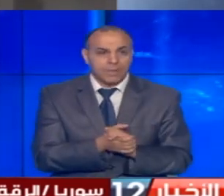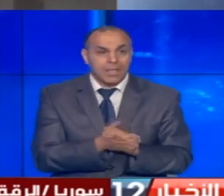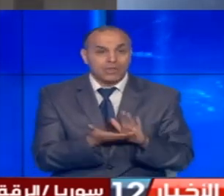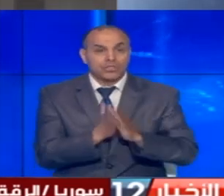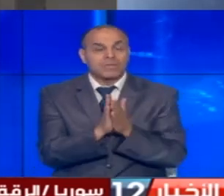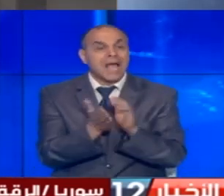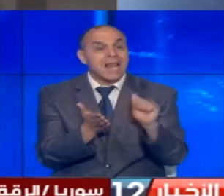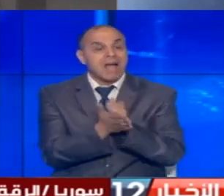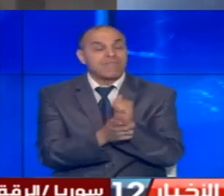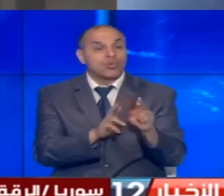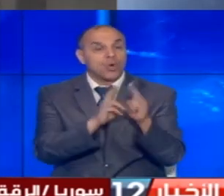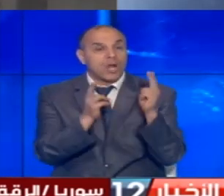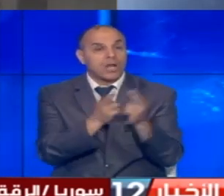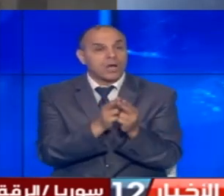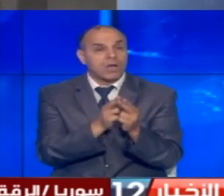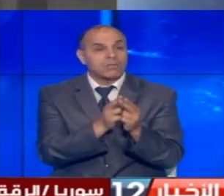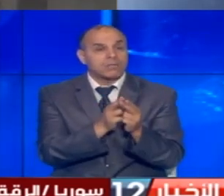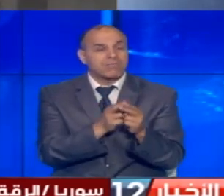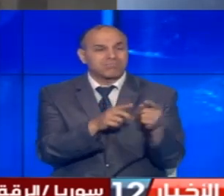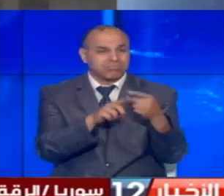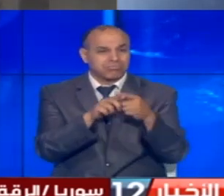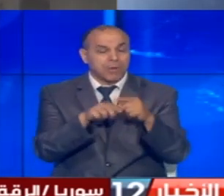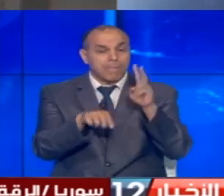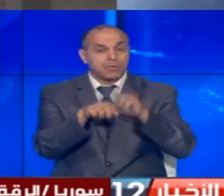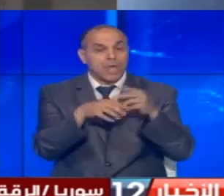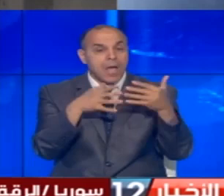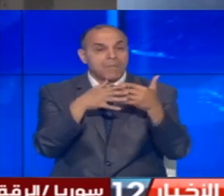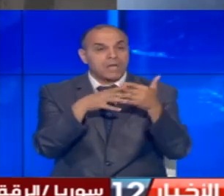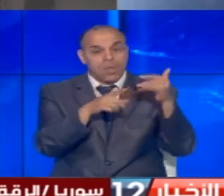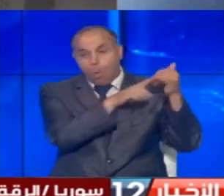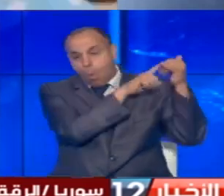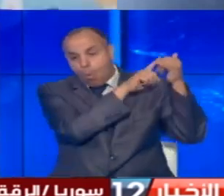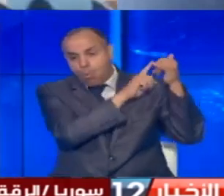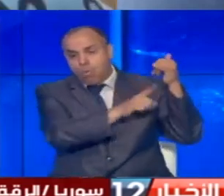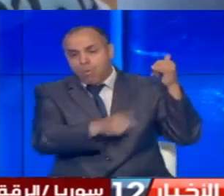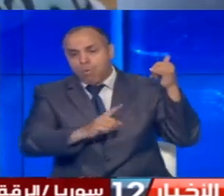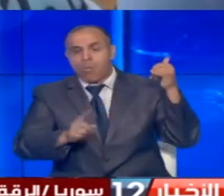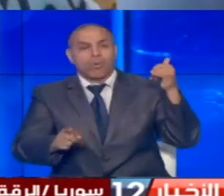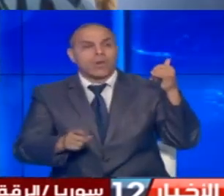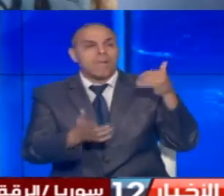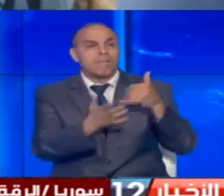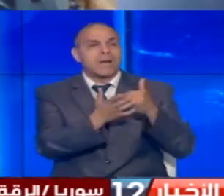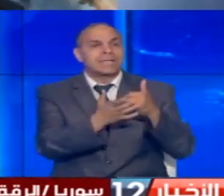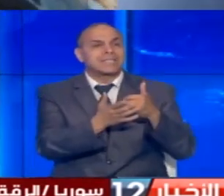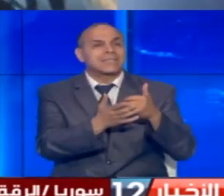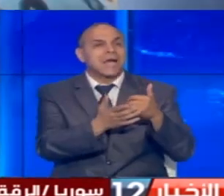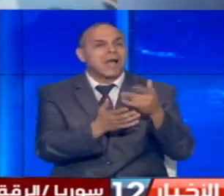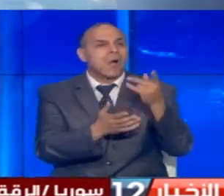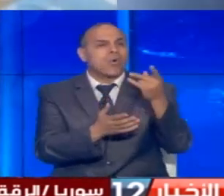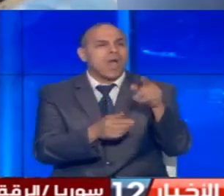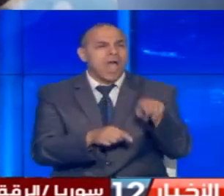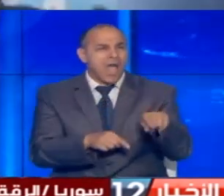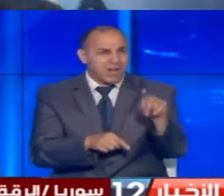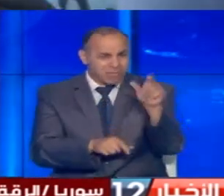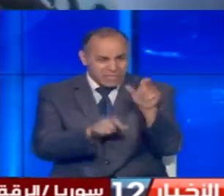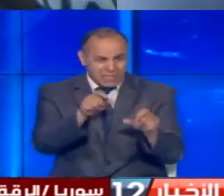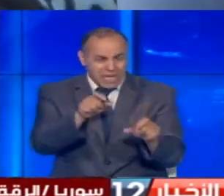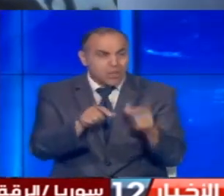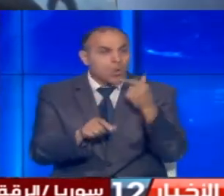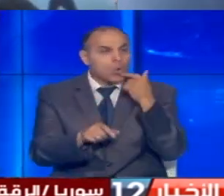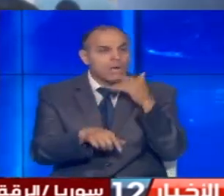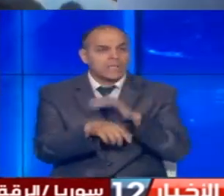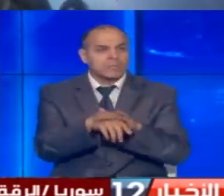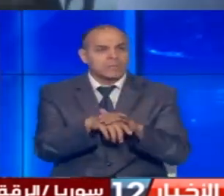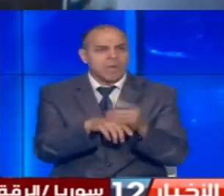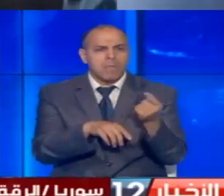الدولية أكدت أن إغارة التحالف بقيادة الولايات المتحدة على مدينة 200,000 ساكن تسبب في